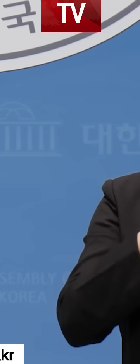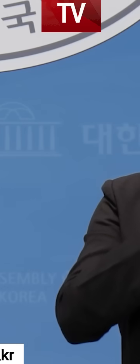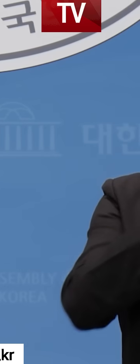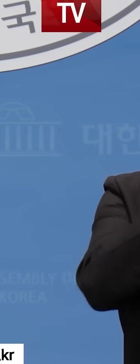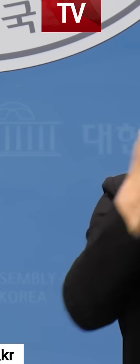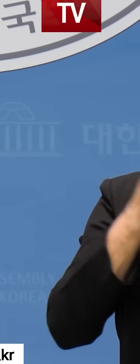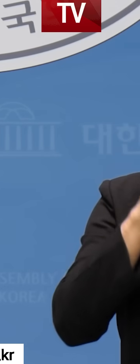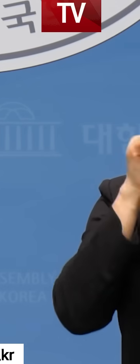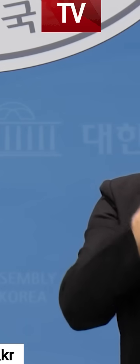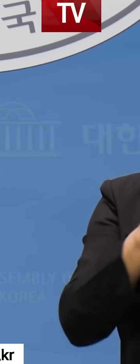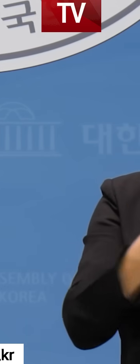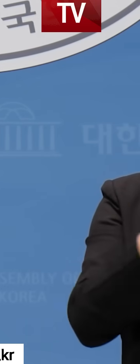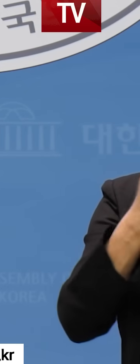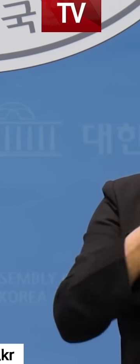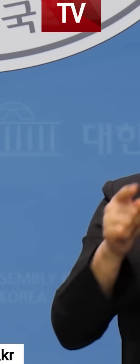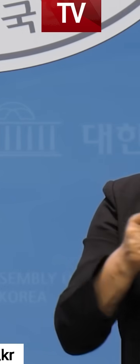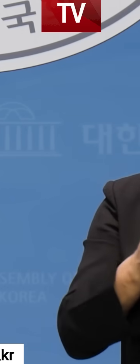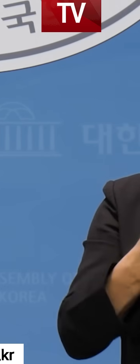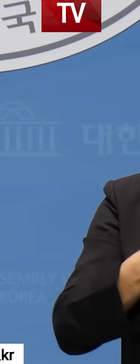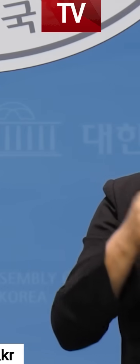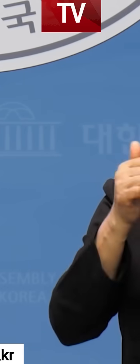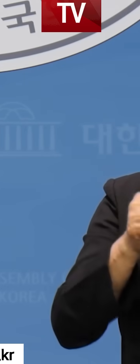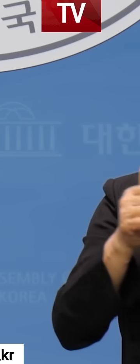요청한 이재명 대표입니다.